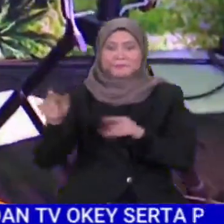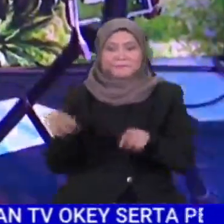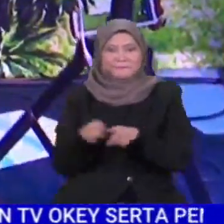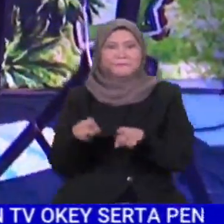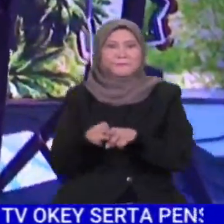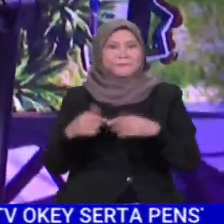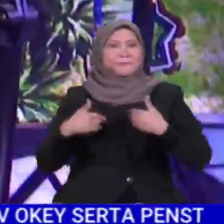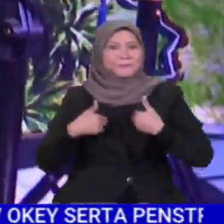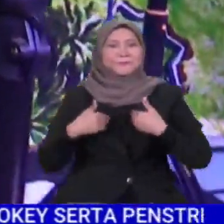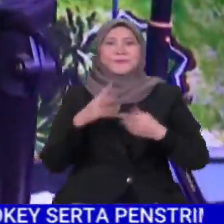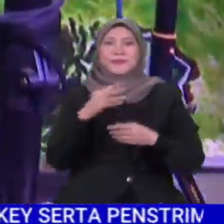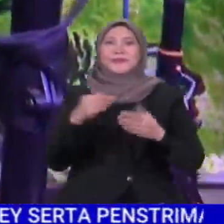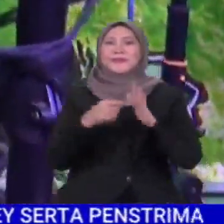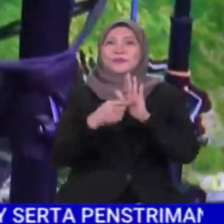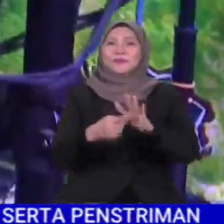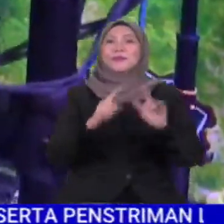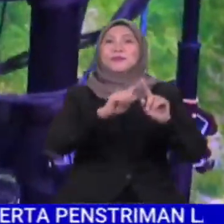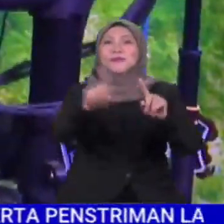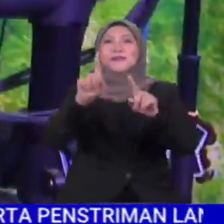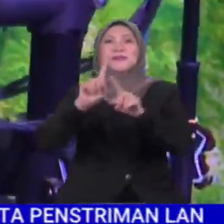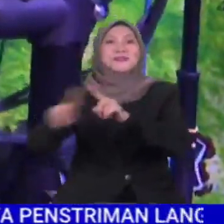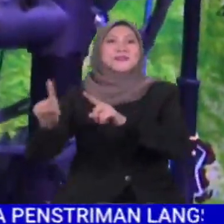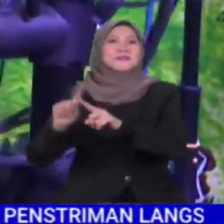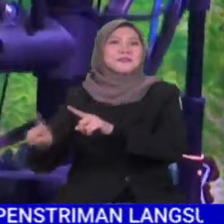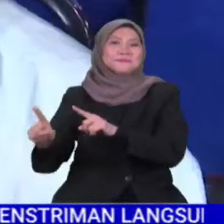menyantuni audiens yang berbeza cita rasa.